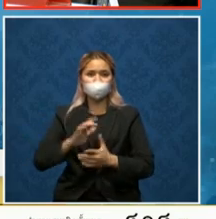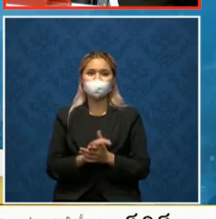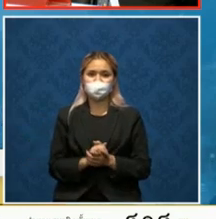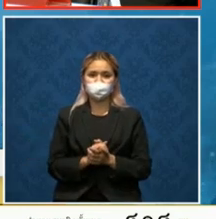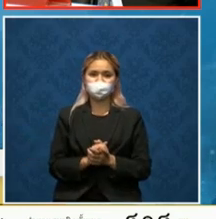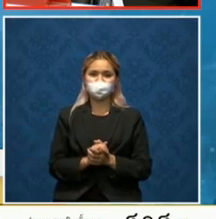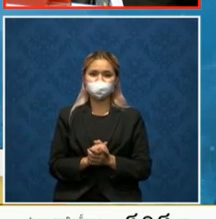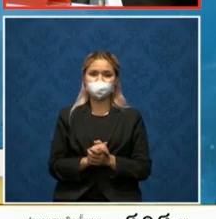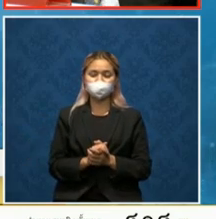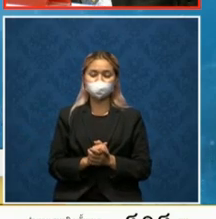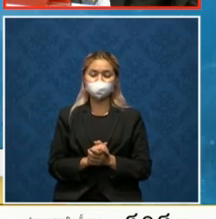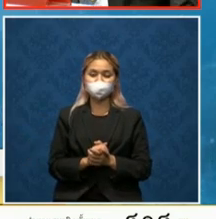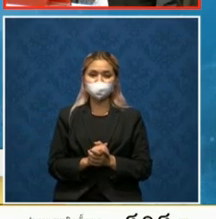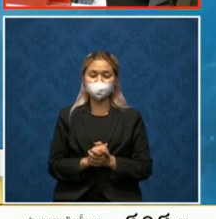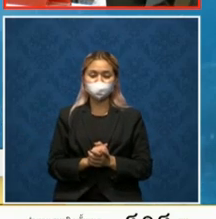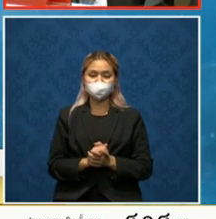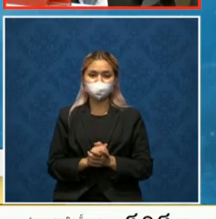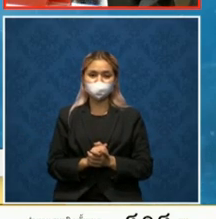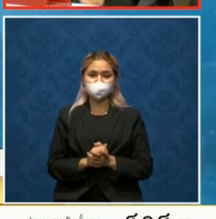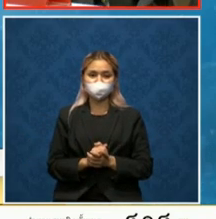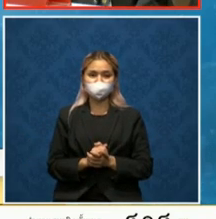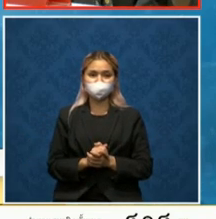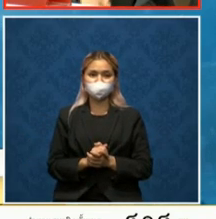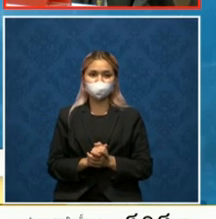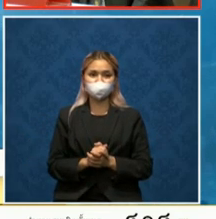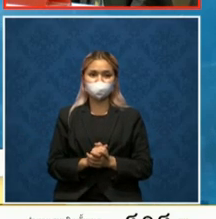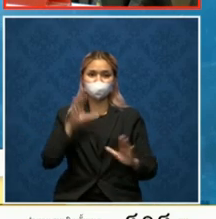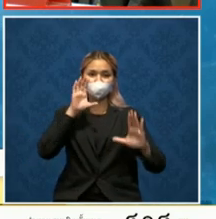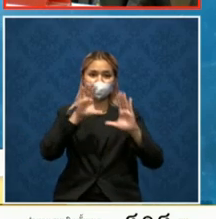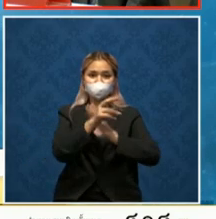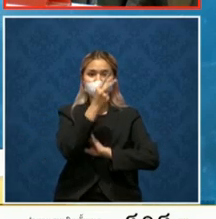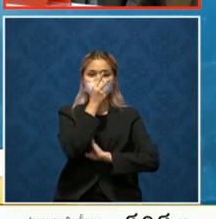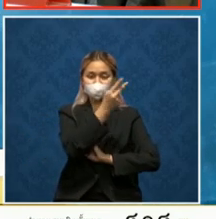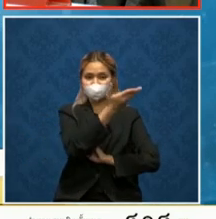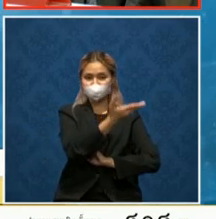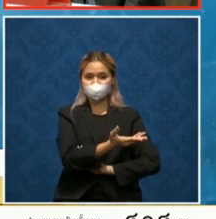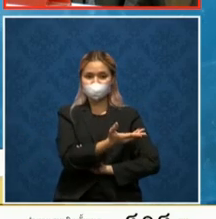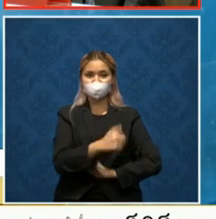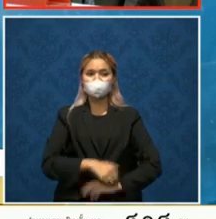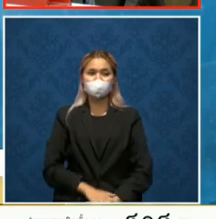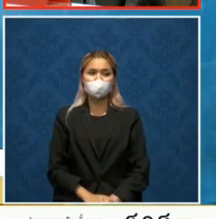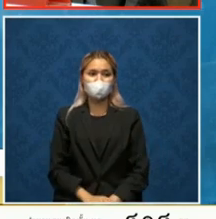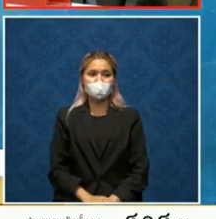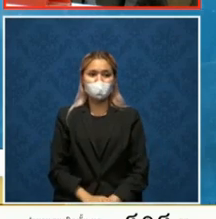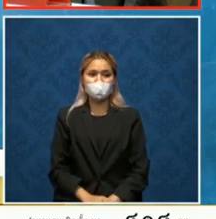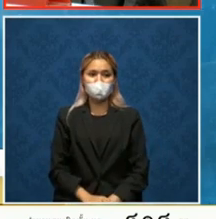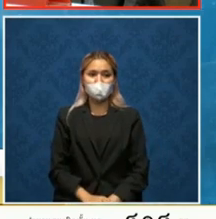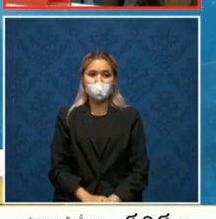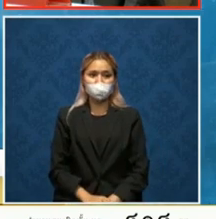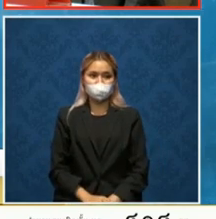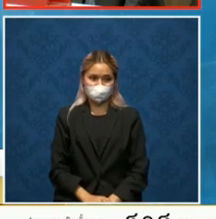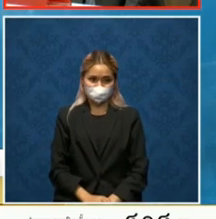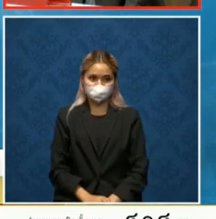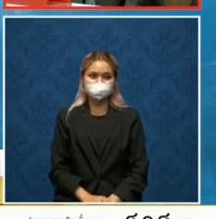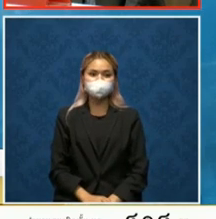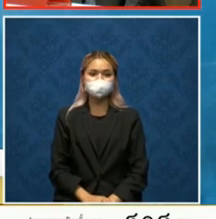ไหมไปดูภาพครับว่าผืนป่าเหล่านั้น